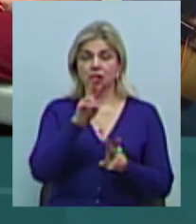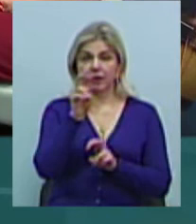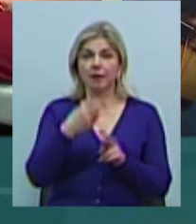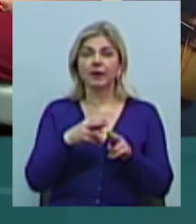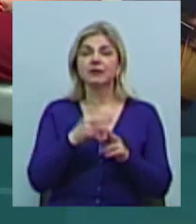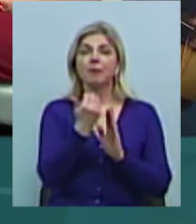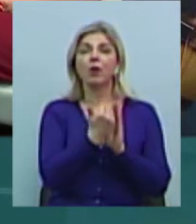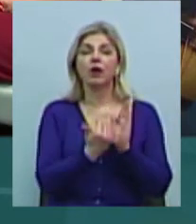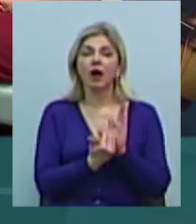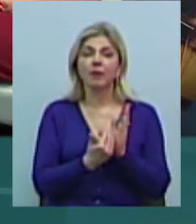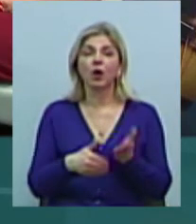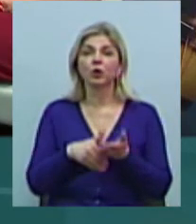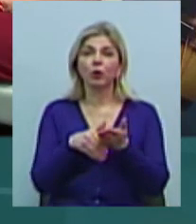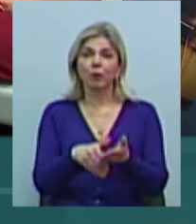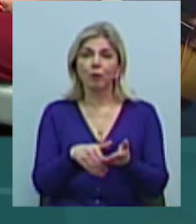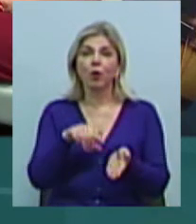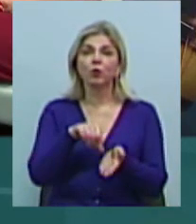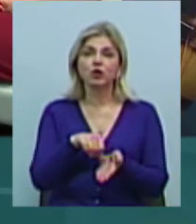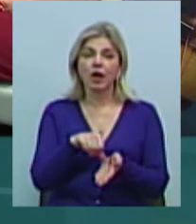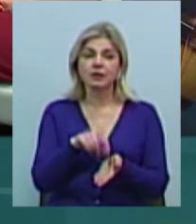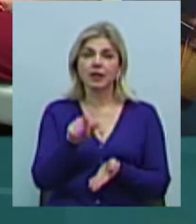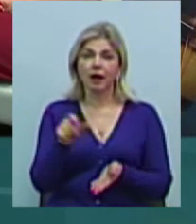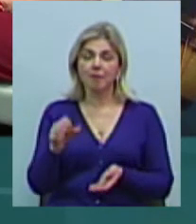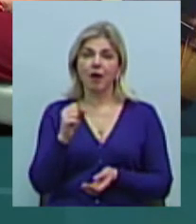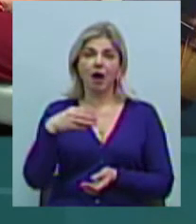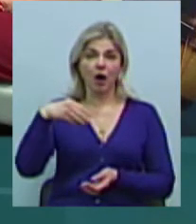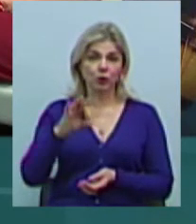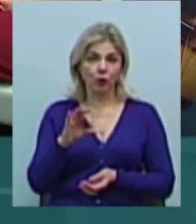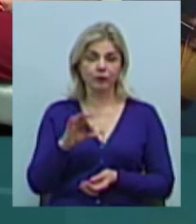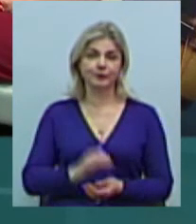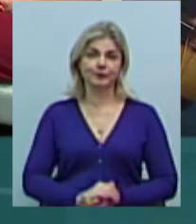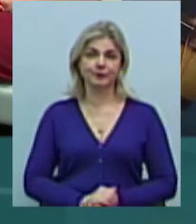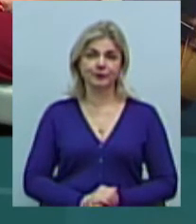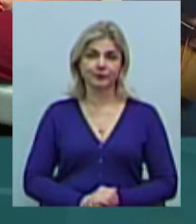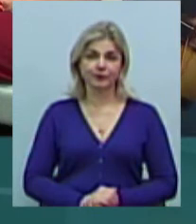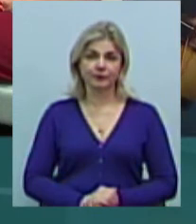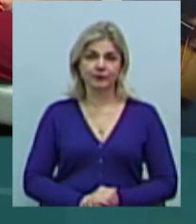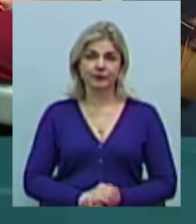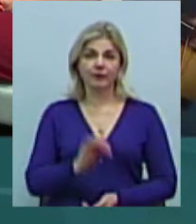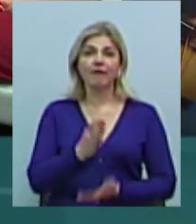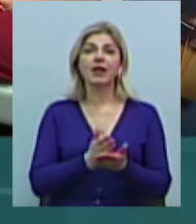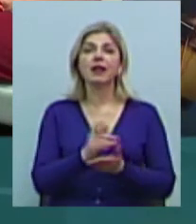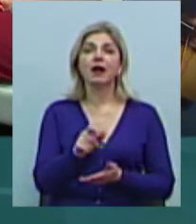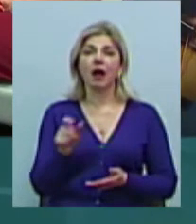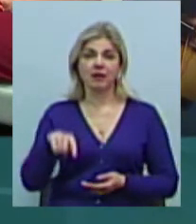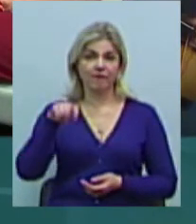програма допомоги учасникам антитерористичної операції та ветеранів війни.